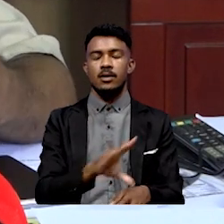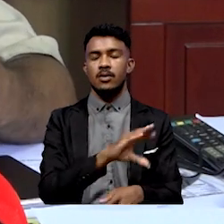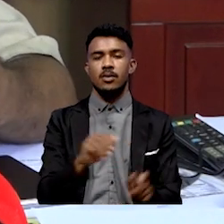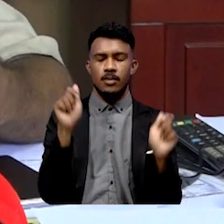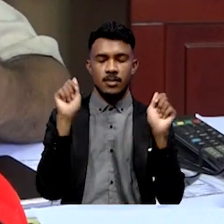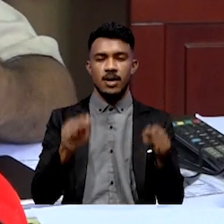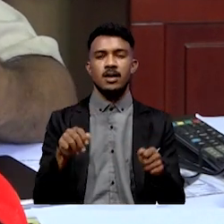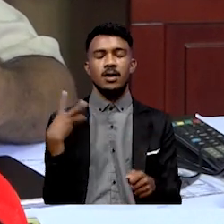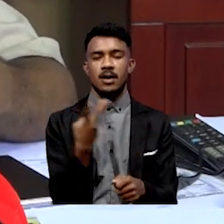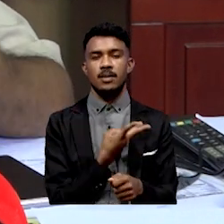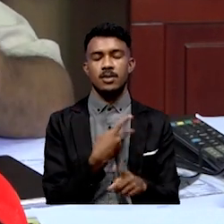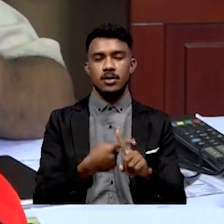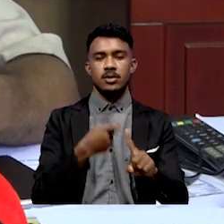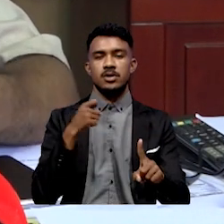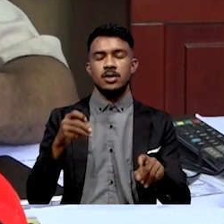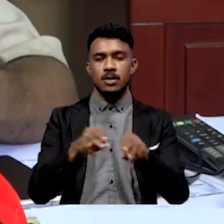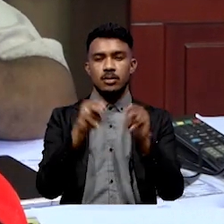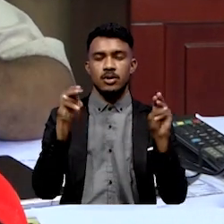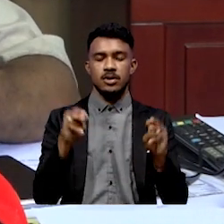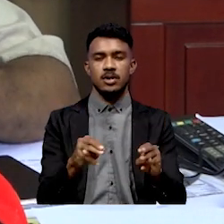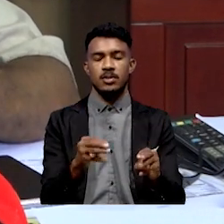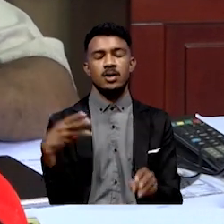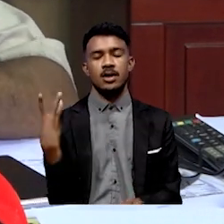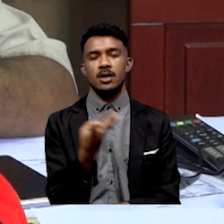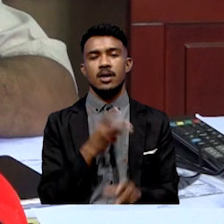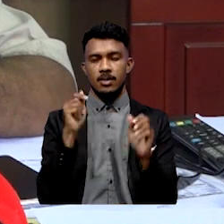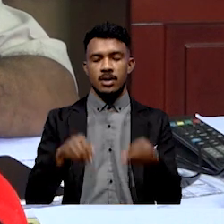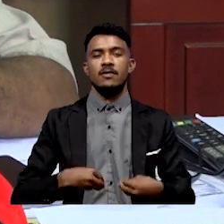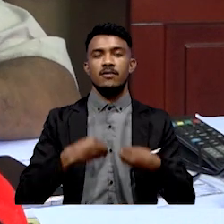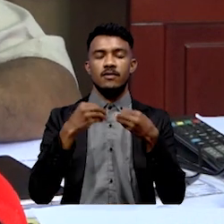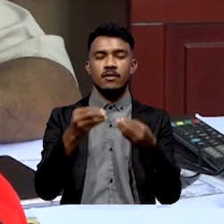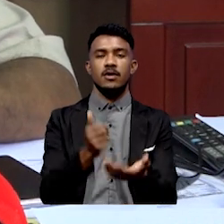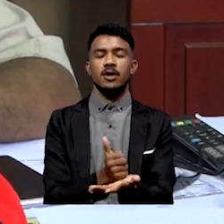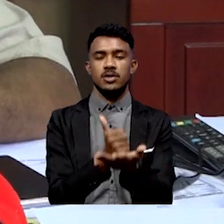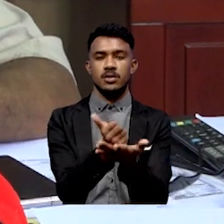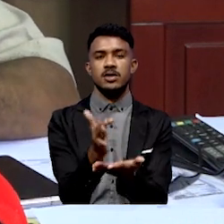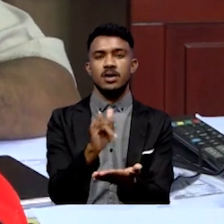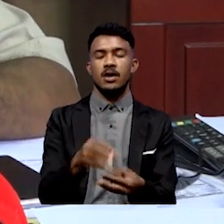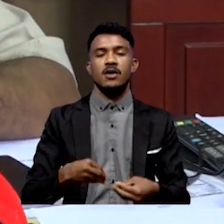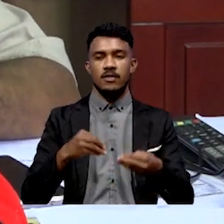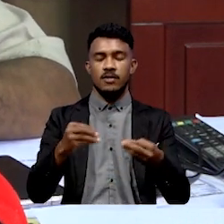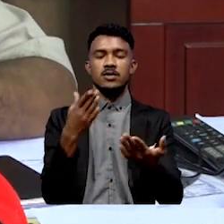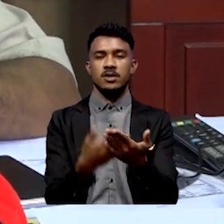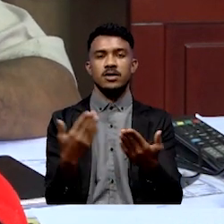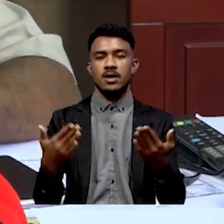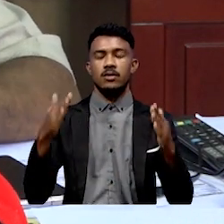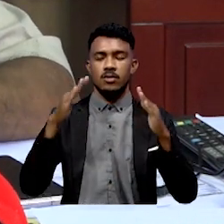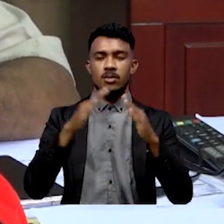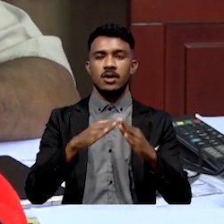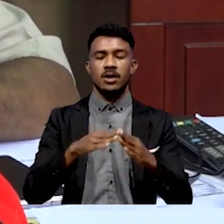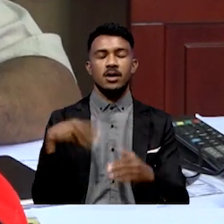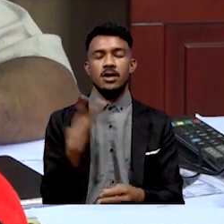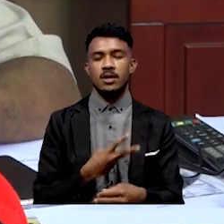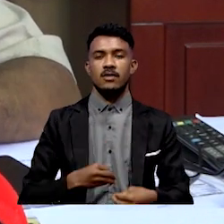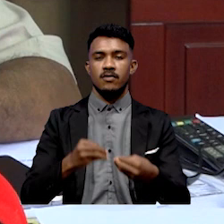den o ami mais municipio, ita bele fo ajudas basira, material de construção, ita fomos a osang ba